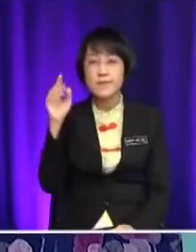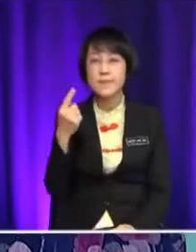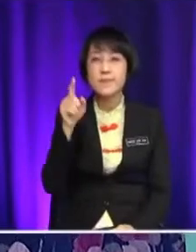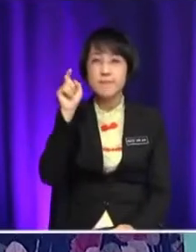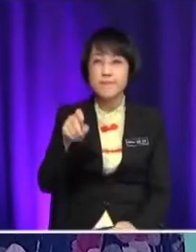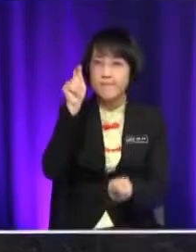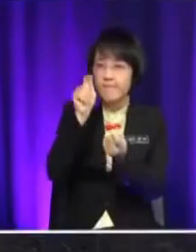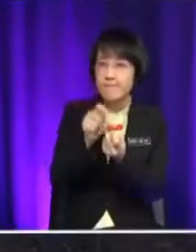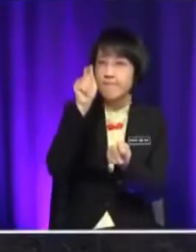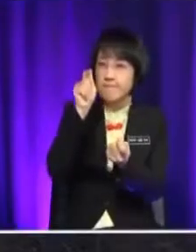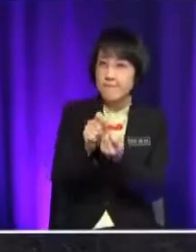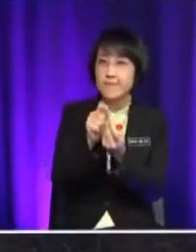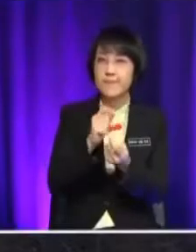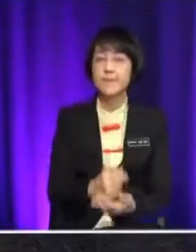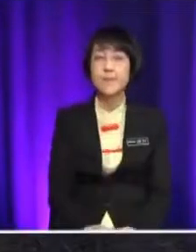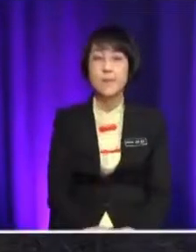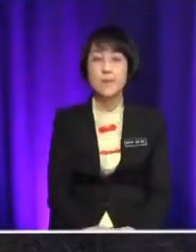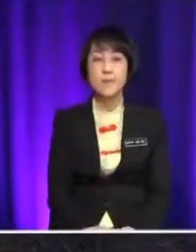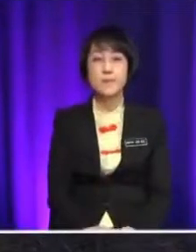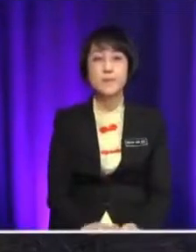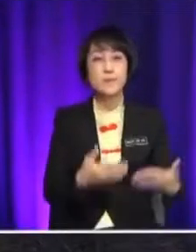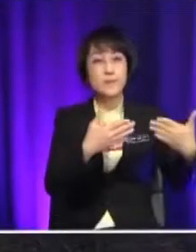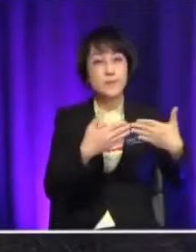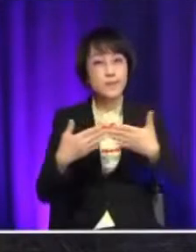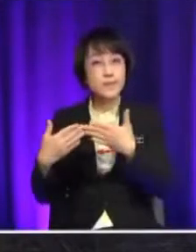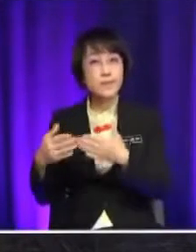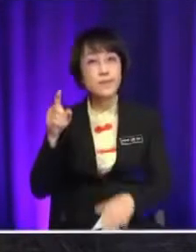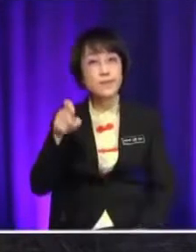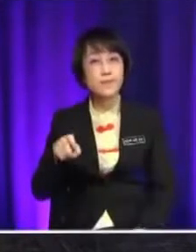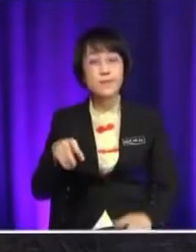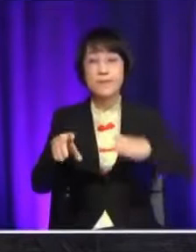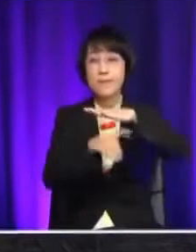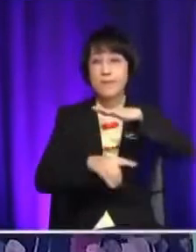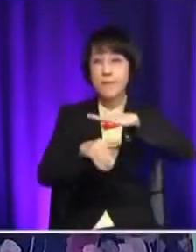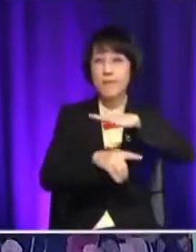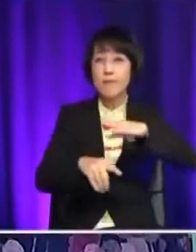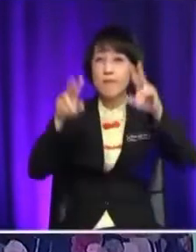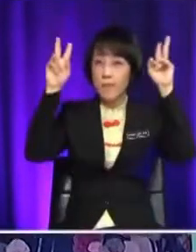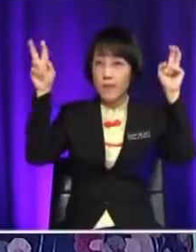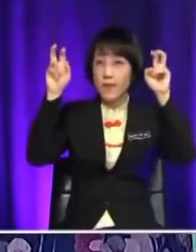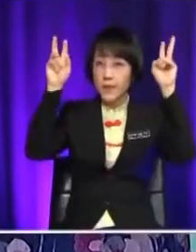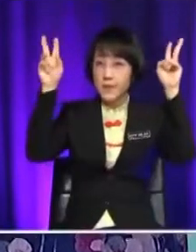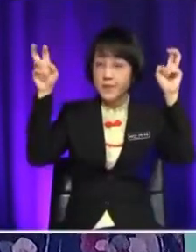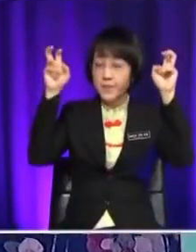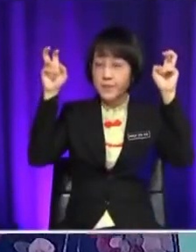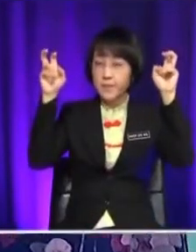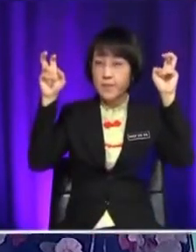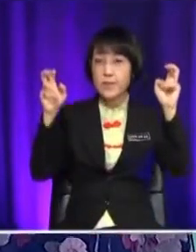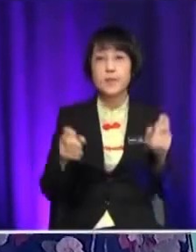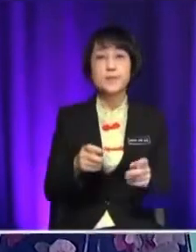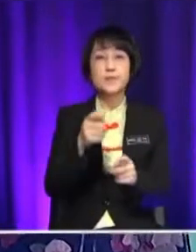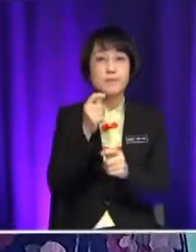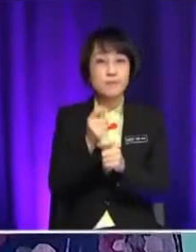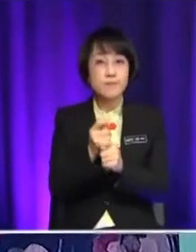kita bincangkan tadi tu, Mira, ya. Okey, seterusnya, mesti berdasarkan tajuk-tajuk tertentu, ya, dan